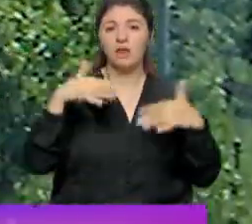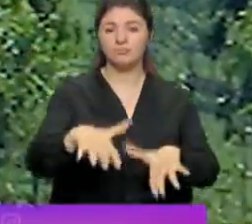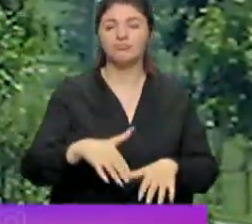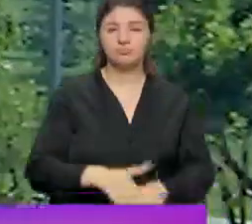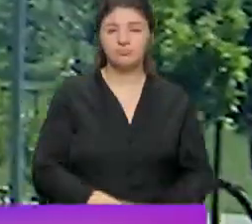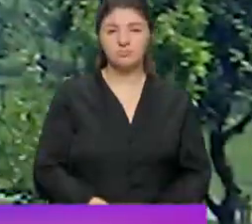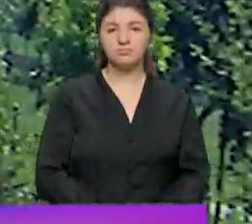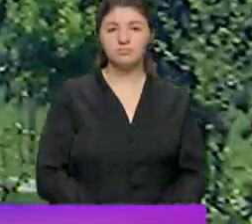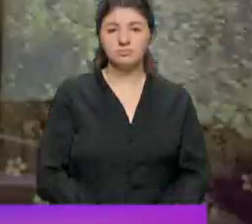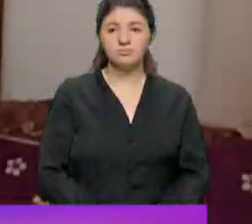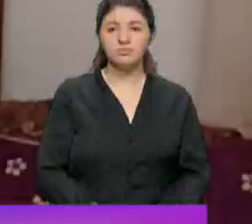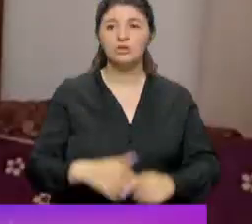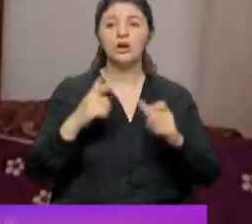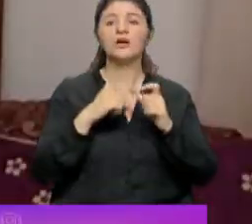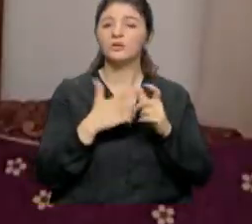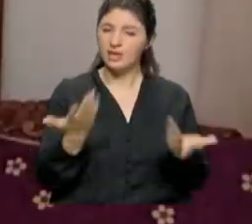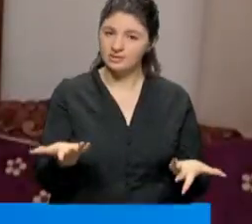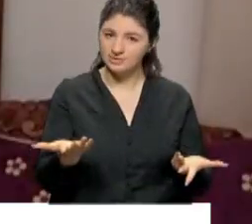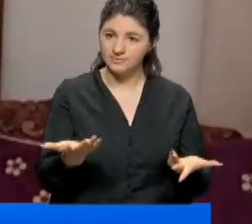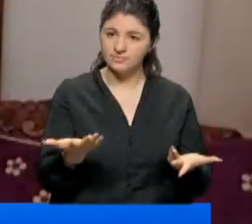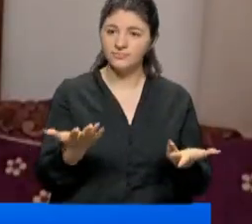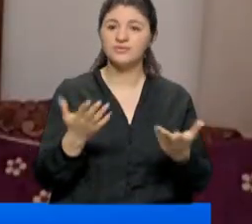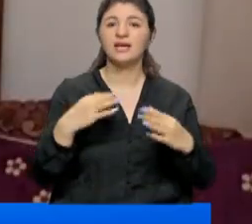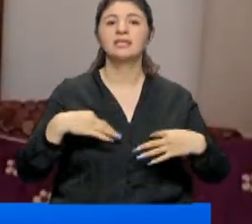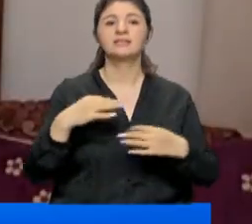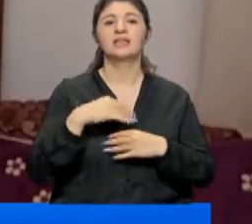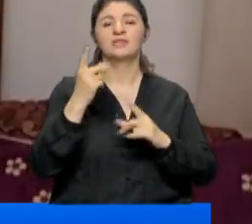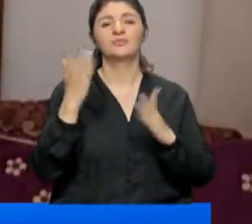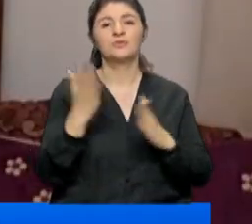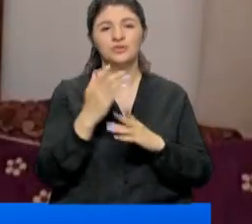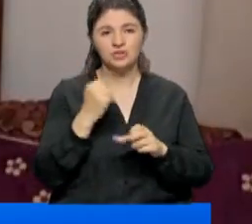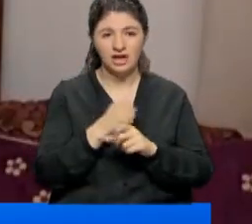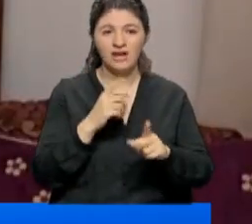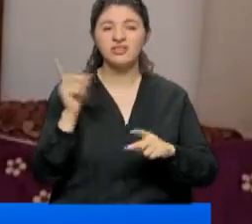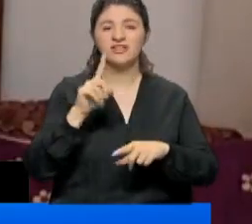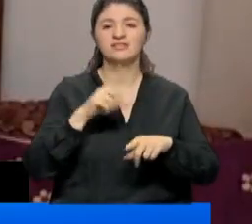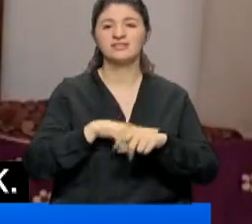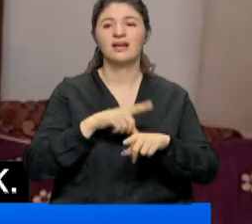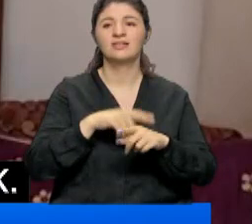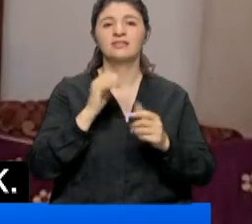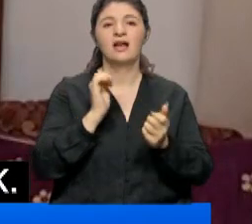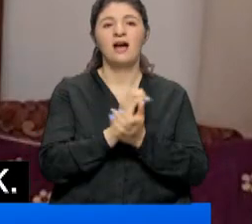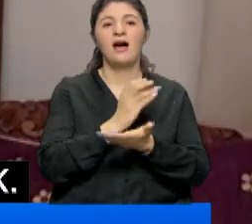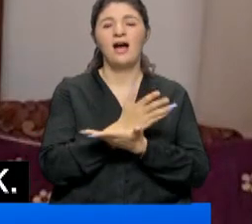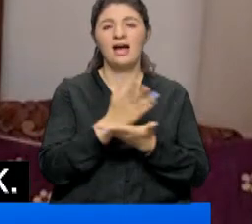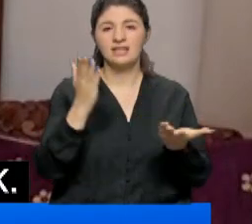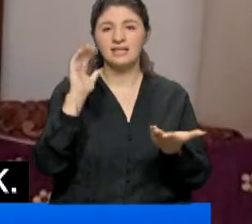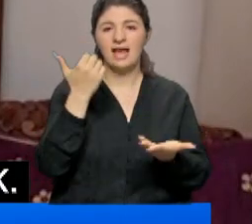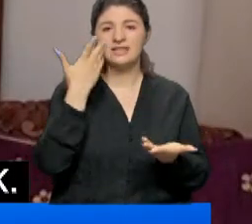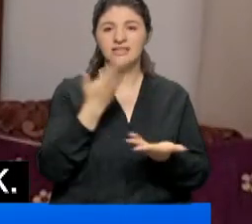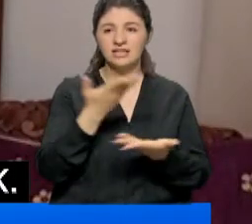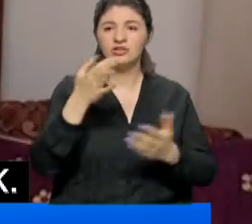çıkıyor da günaydın Sayın İsmail küçükkaya'ya ve çalar saat programı değerli